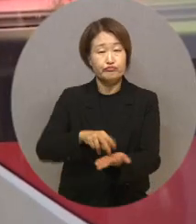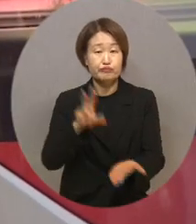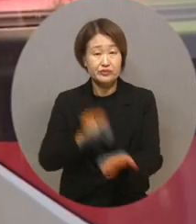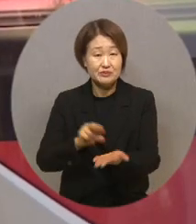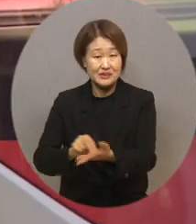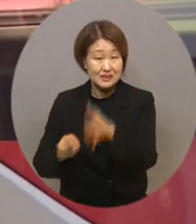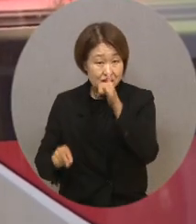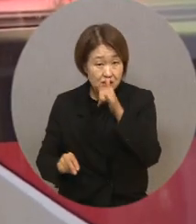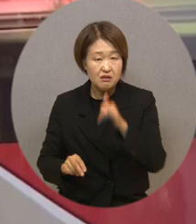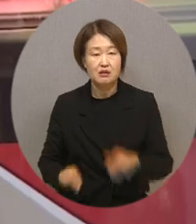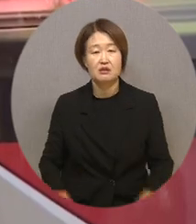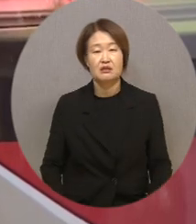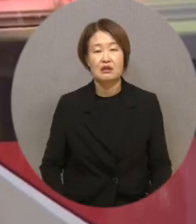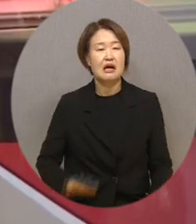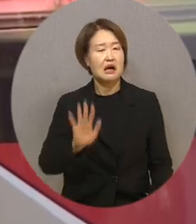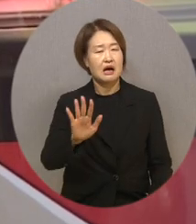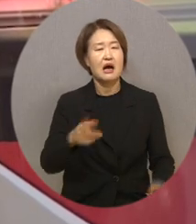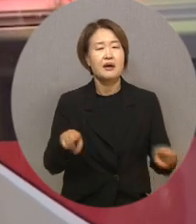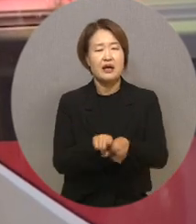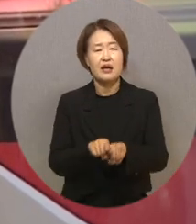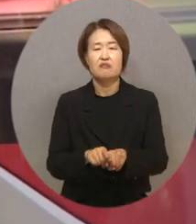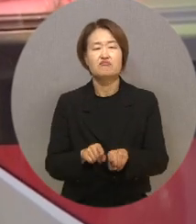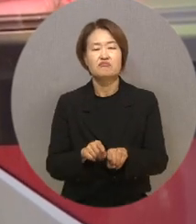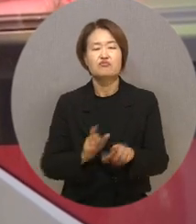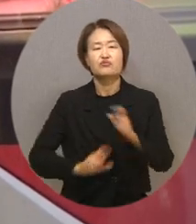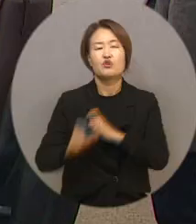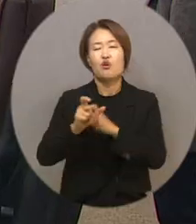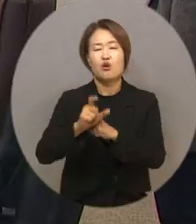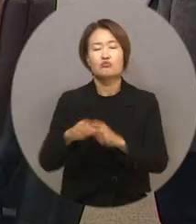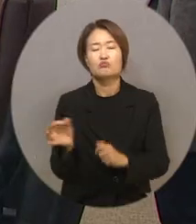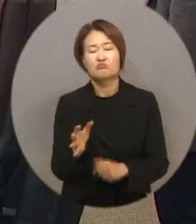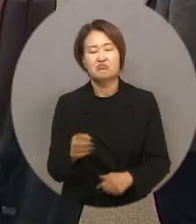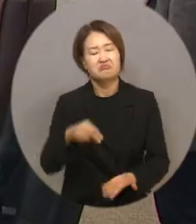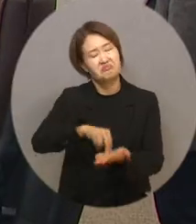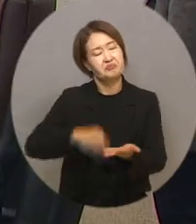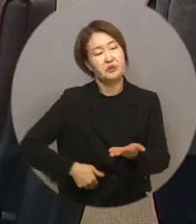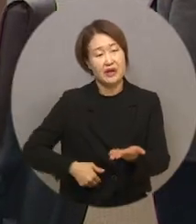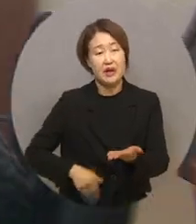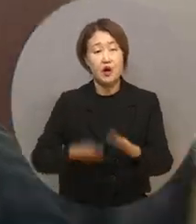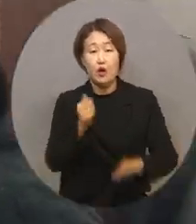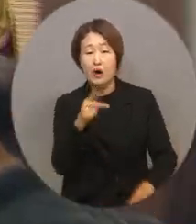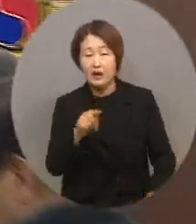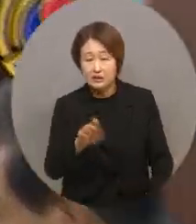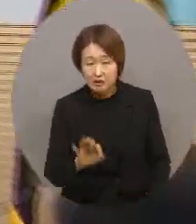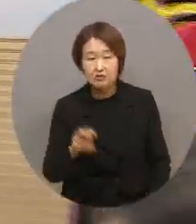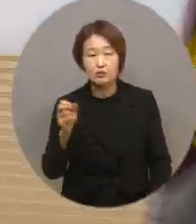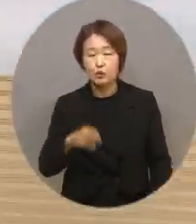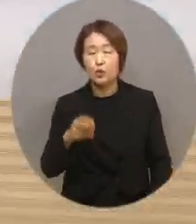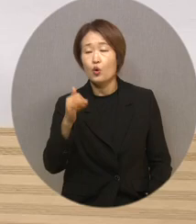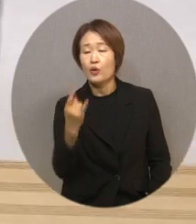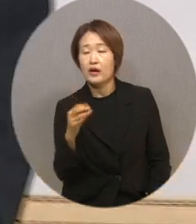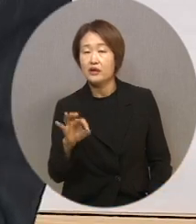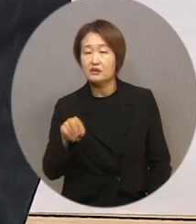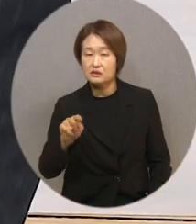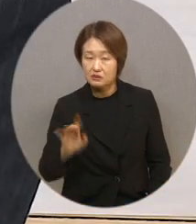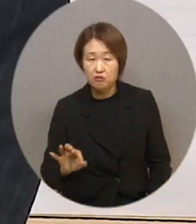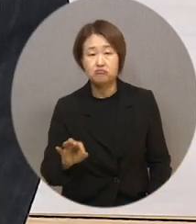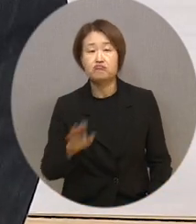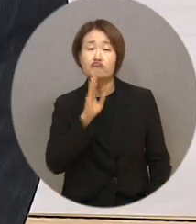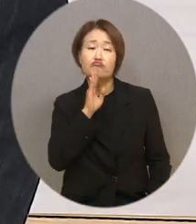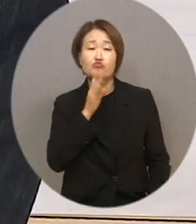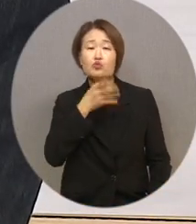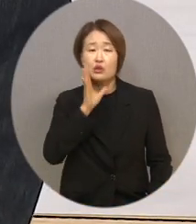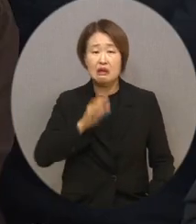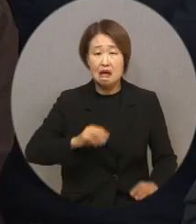노인 무임 승차를 시행할 것을 요구했습니다. 현재 화성시, 횡성군 등 지자체에서는 노인